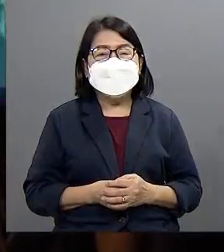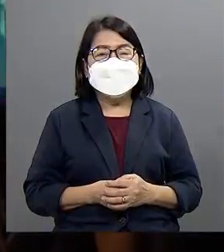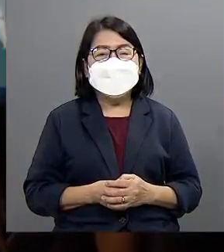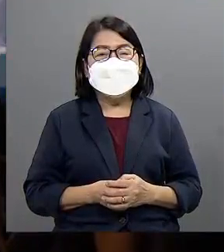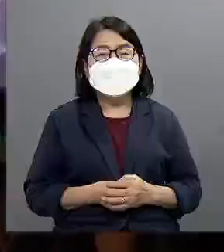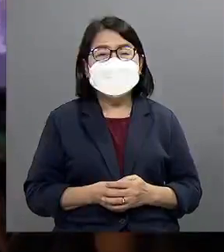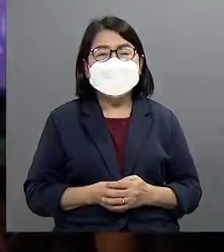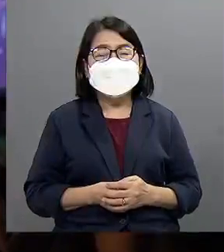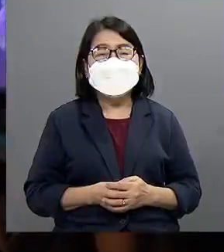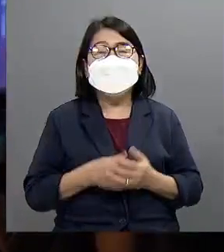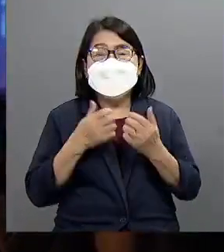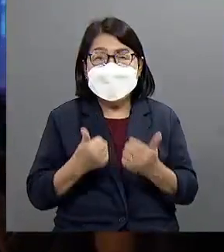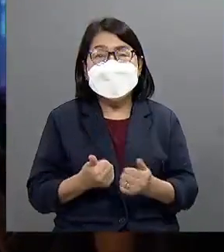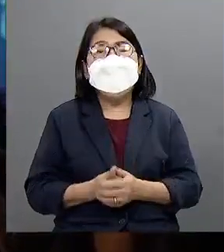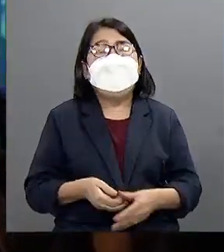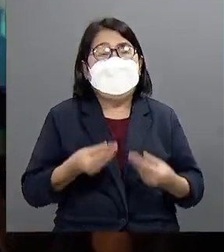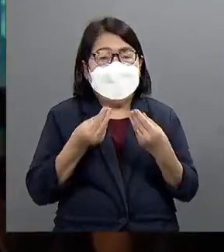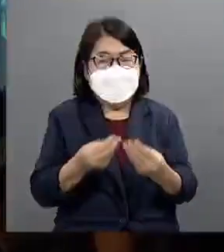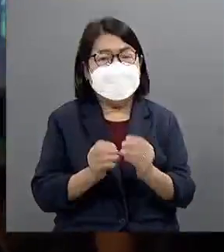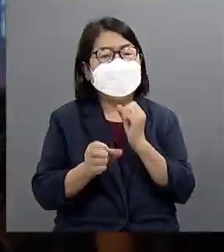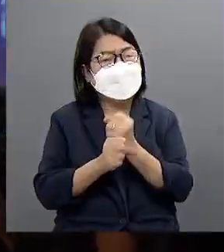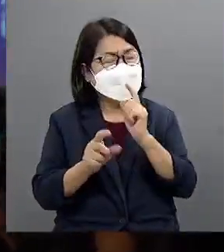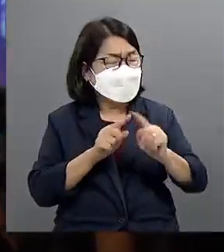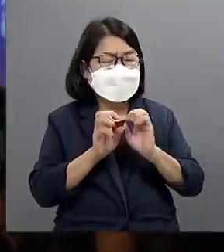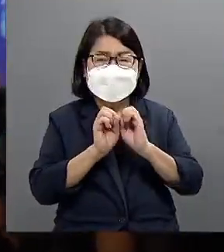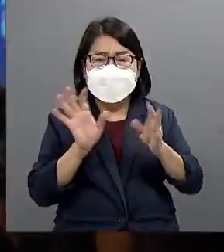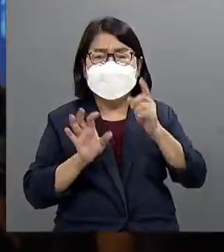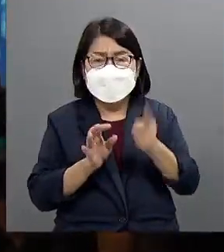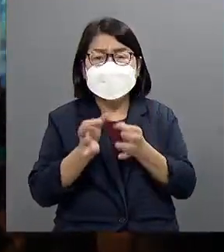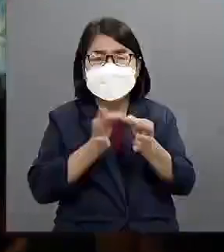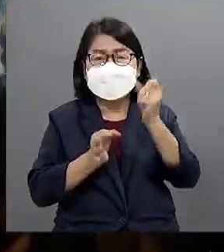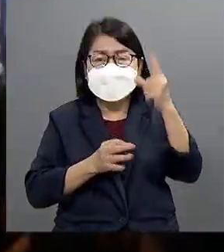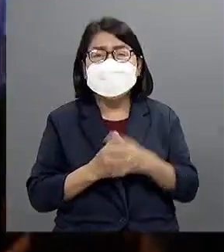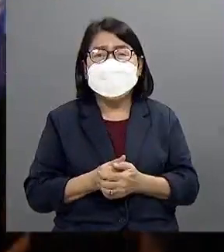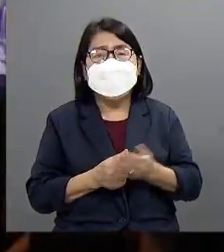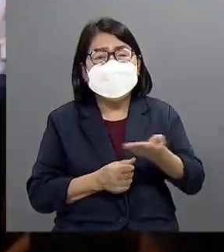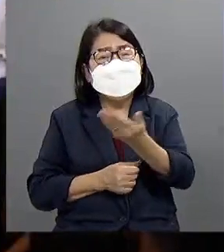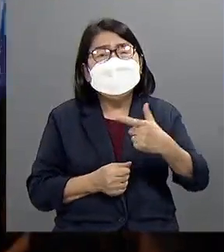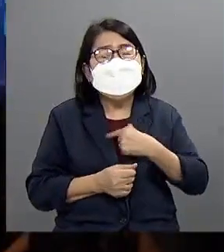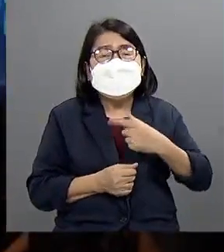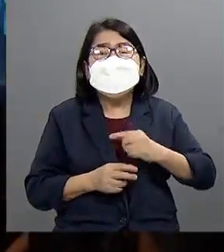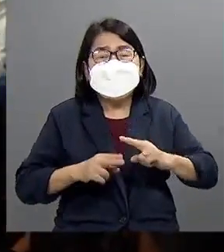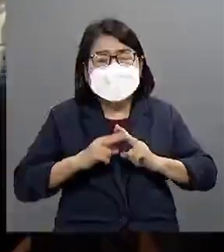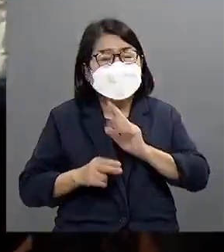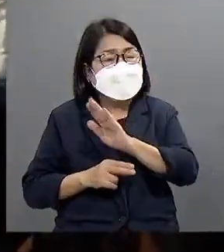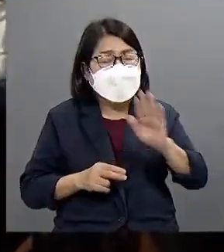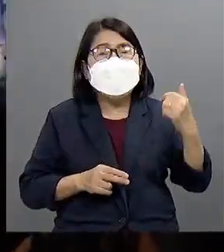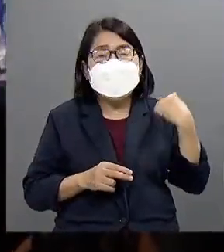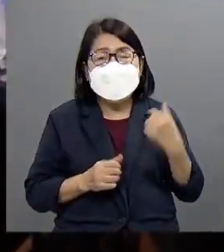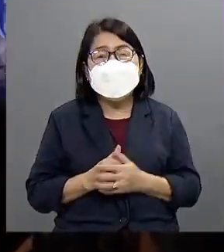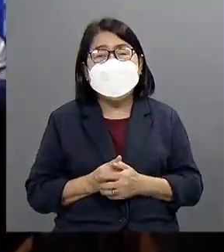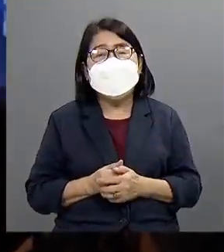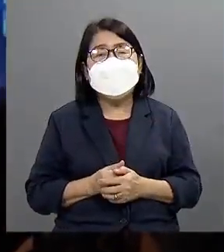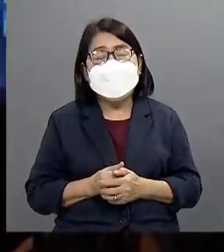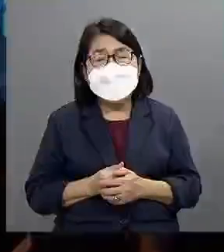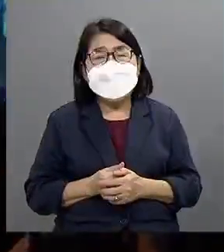การแบ่งพื้นที่ให้ชัดเจนและทำความเข้าใจค่ะว่าศิลปินหรือไอดอลก็จำเป็นต้องมีพื้นที่ส่วนตัวนอกจากเรื่องงานก็เป็นสิ่งสำคัญนะคะเพ